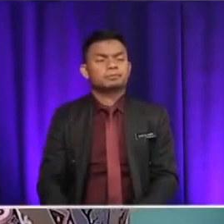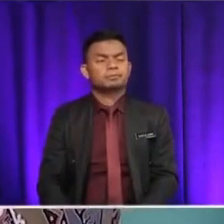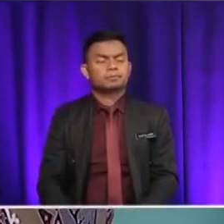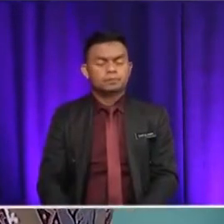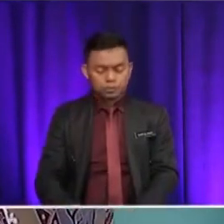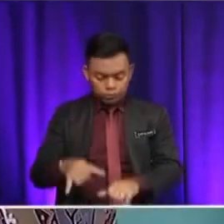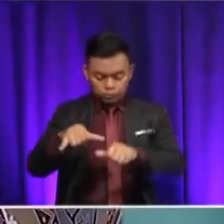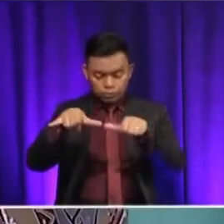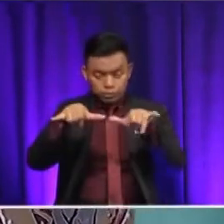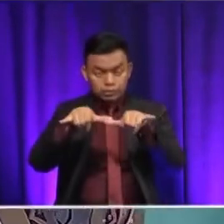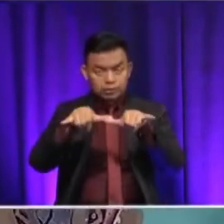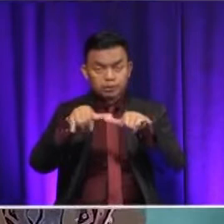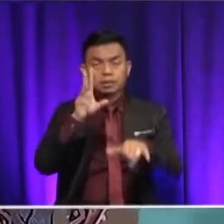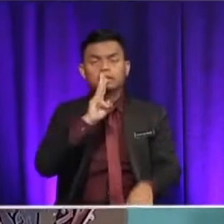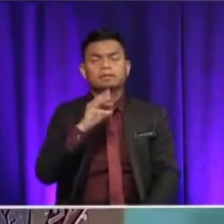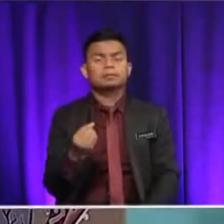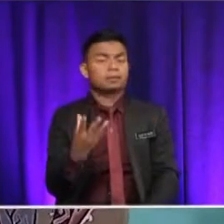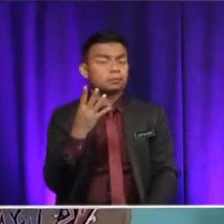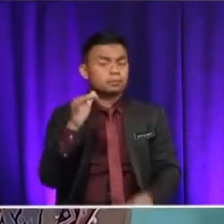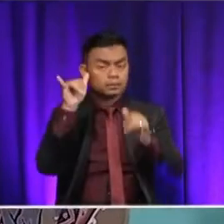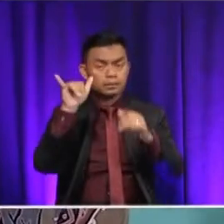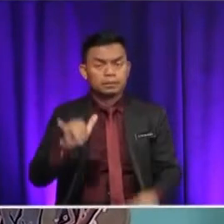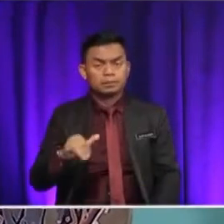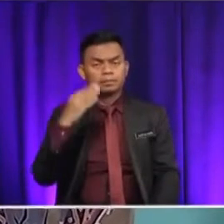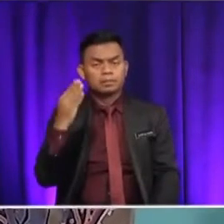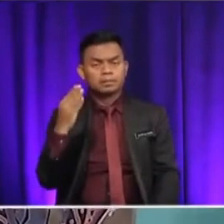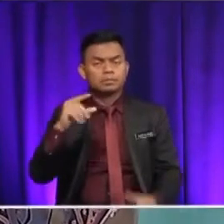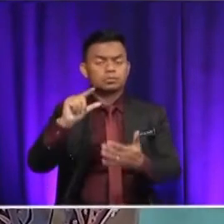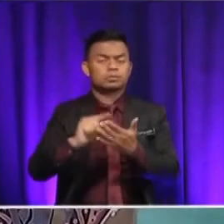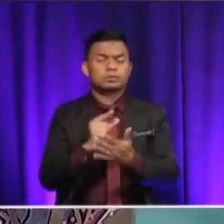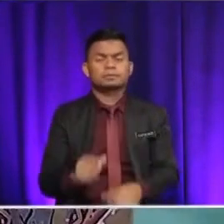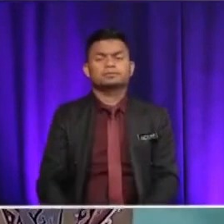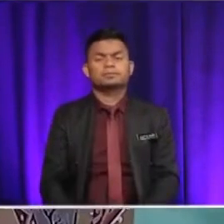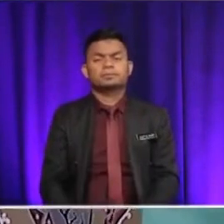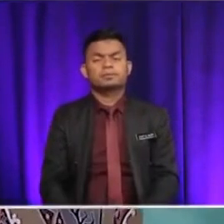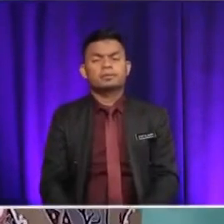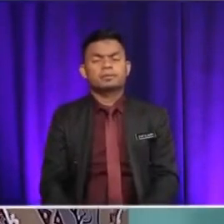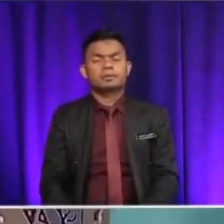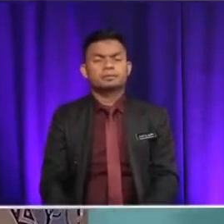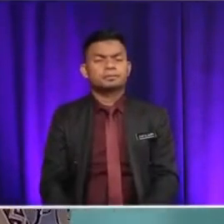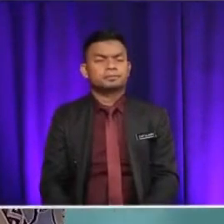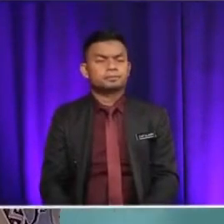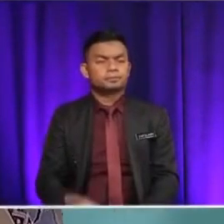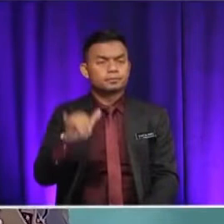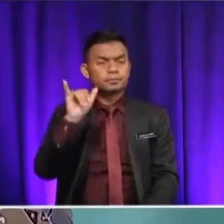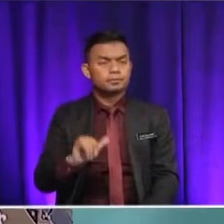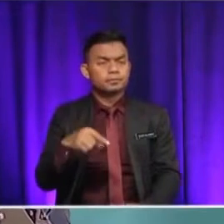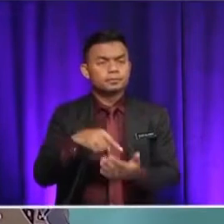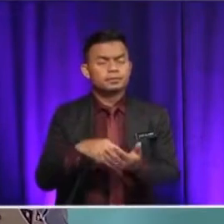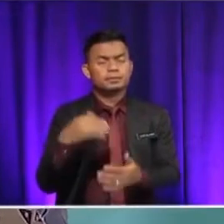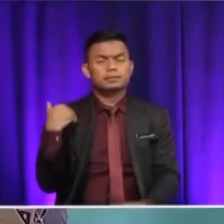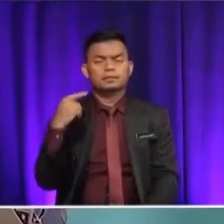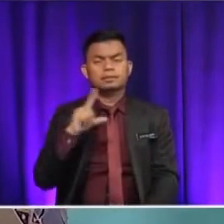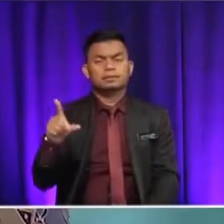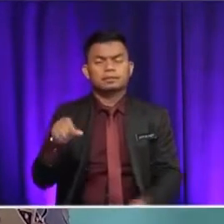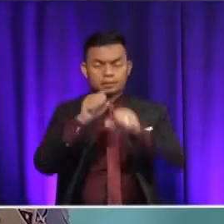yang digunakan oleh penghuni. Okey, dan beberapa. Okey, yang ini pula ialah sistem